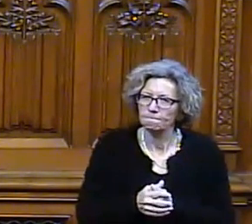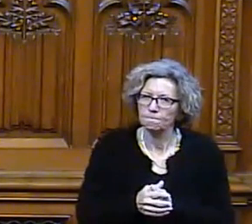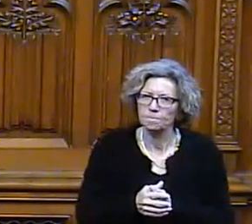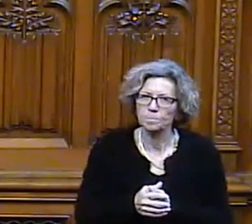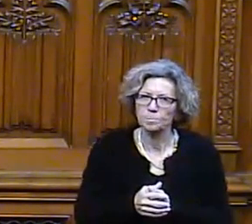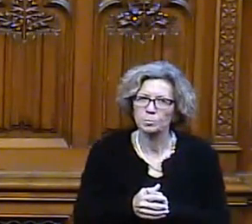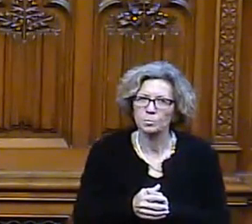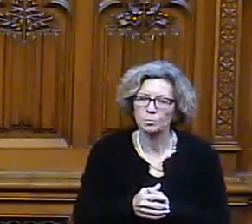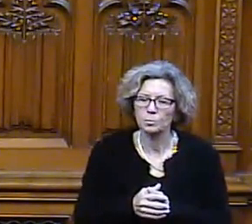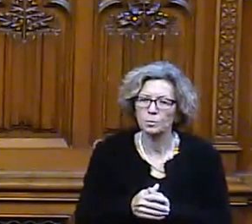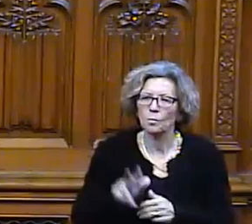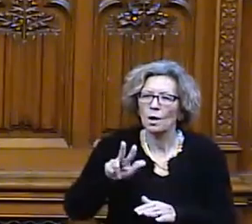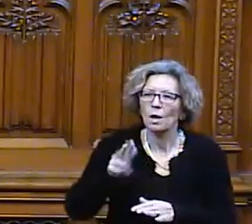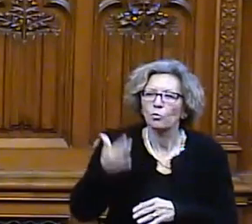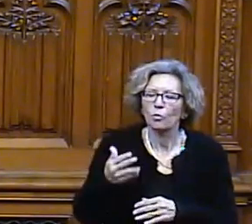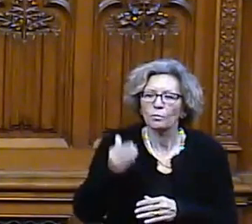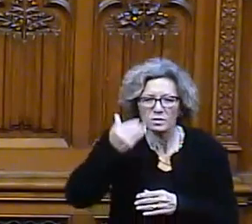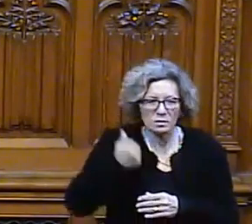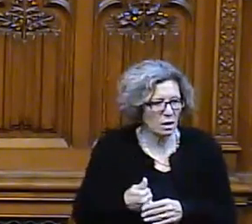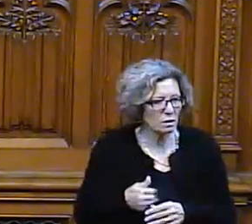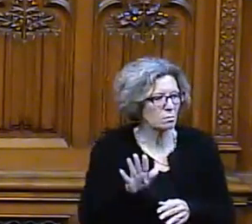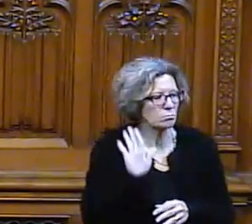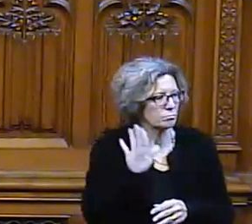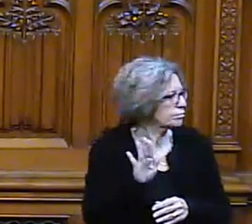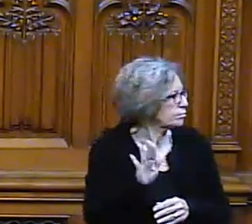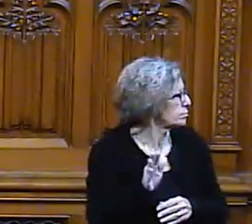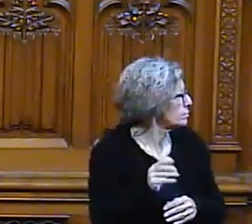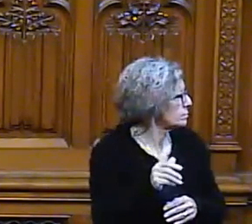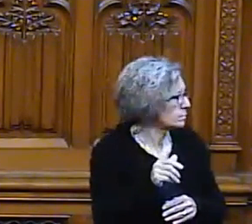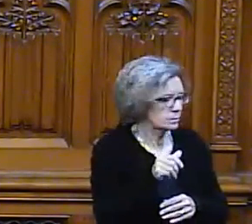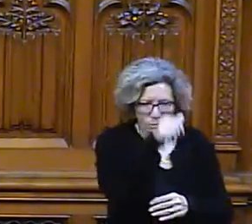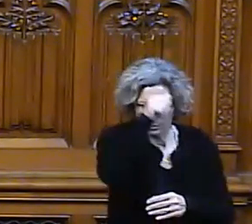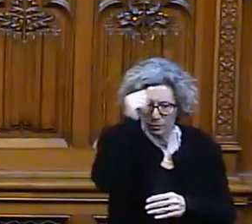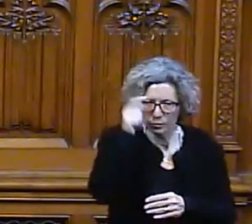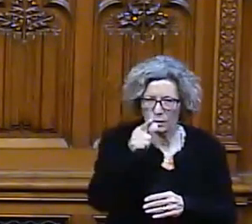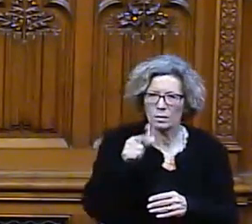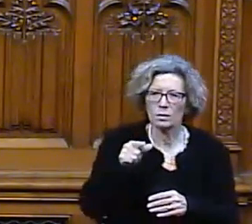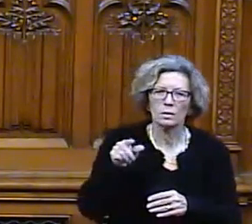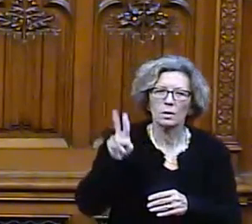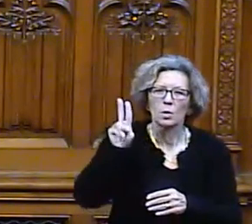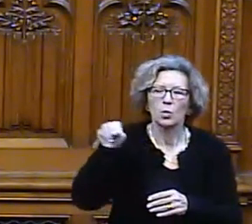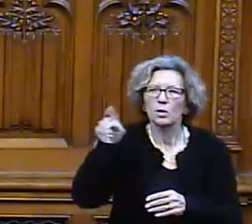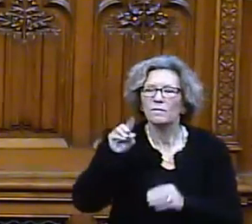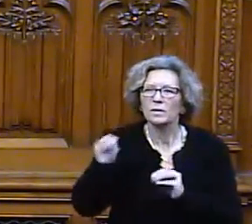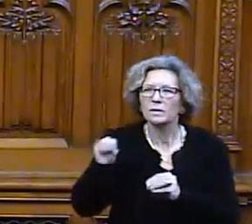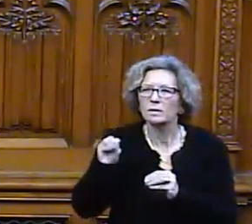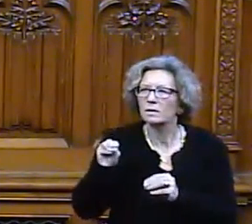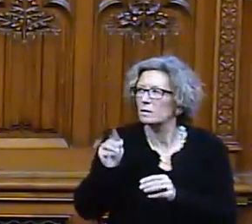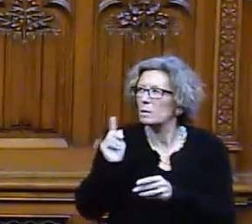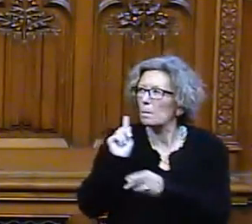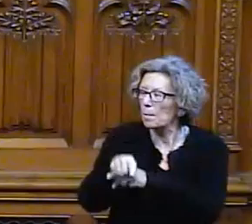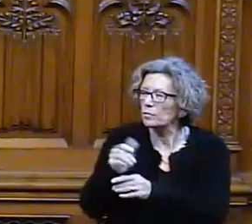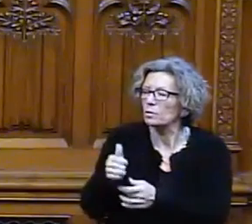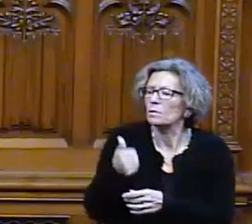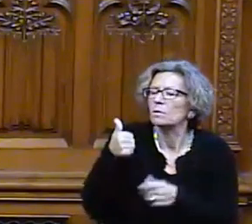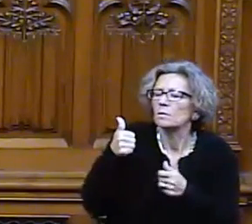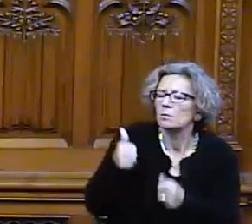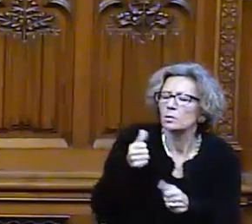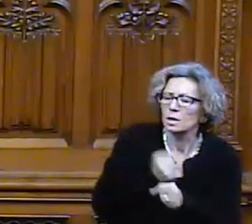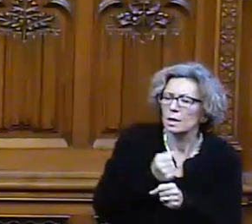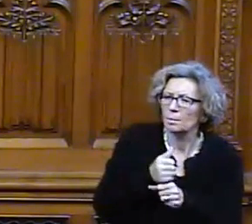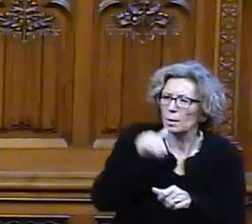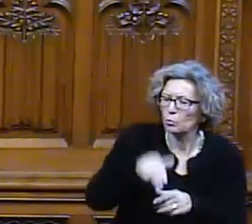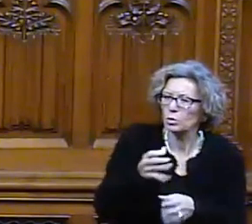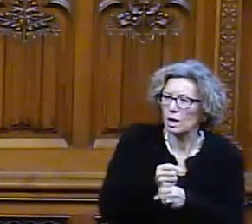Auf Seite 58 heißt es ja dann auch: Der Universitätsbeauftragte hat so großartige Arbeit gemacht, der muss